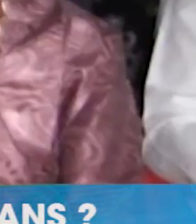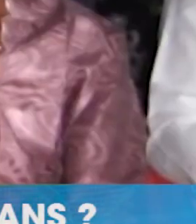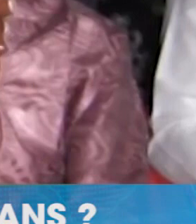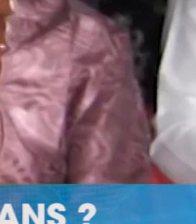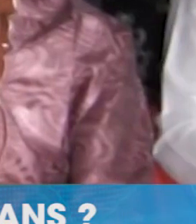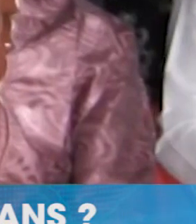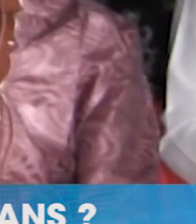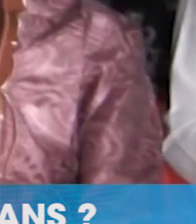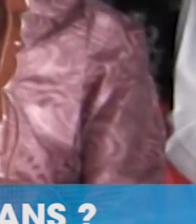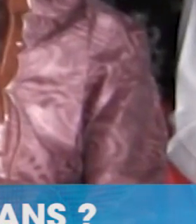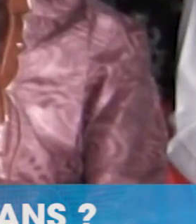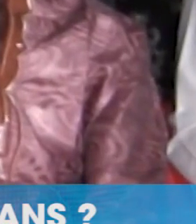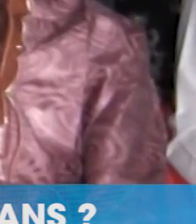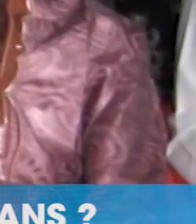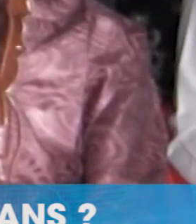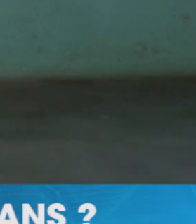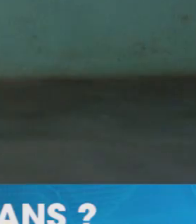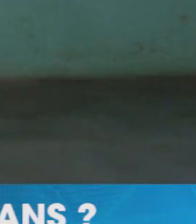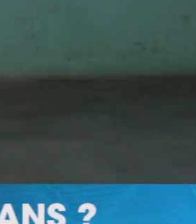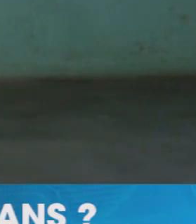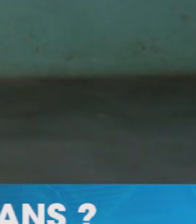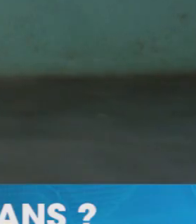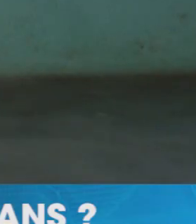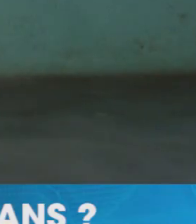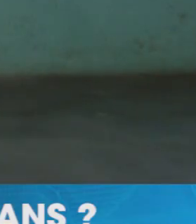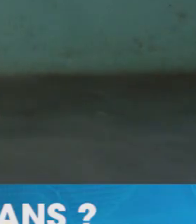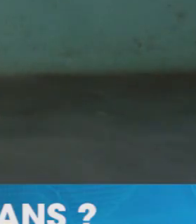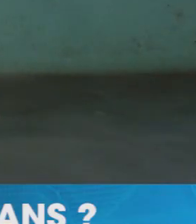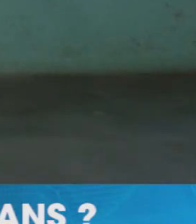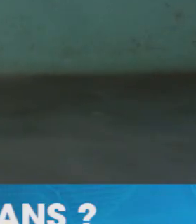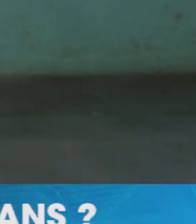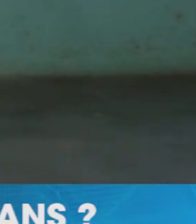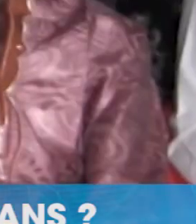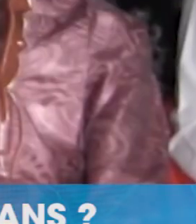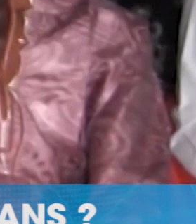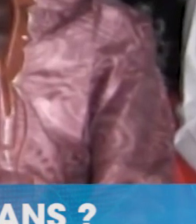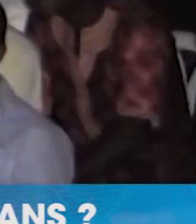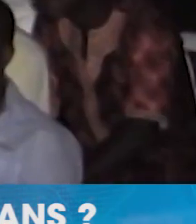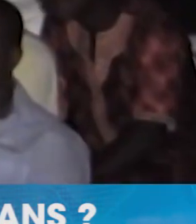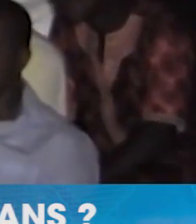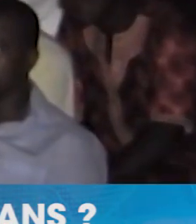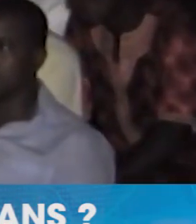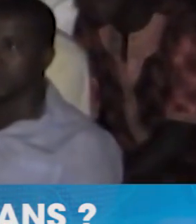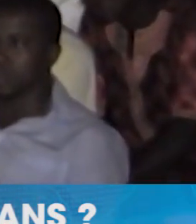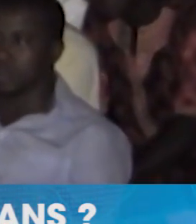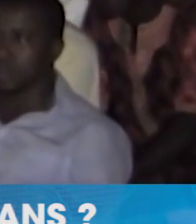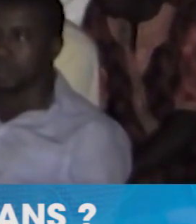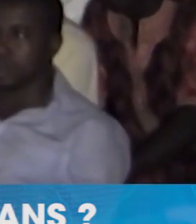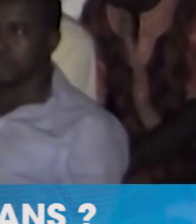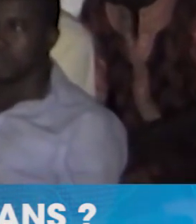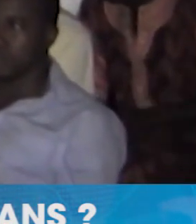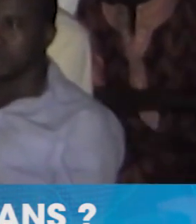ainsi la naissance du prophète de l'islam. En cette mi-journée, nous tenterons de comprendre le sens de cette fête que